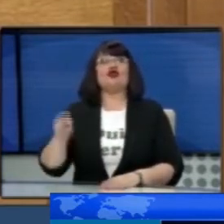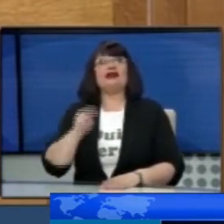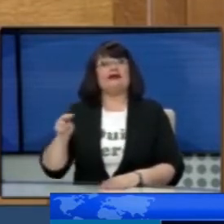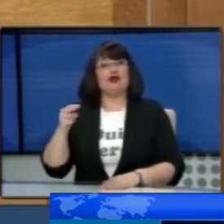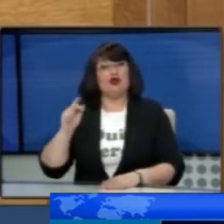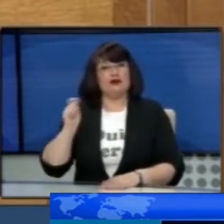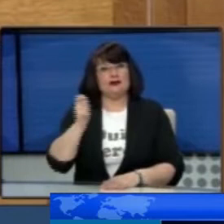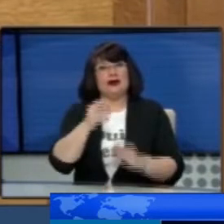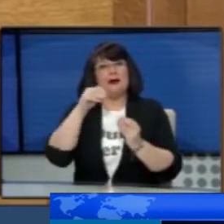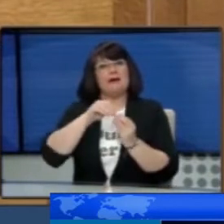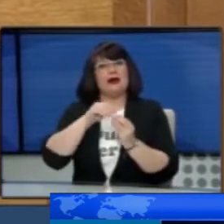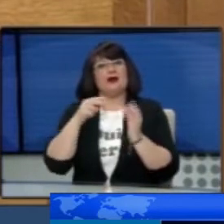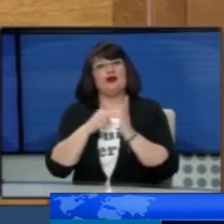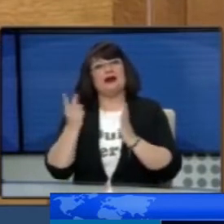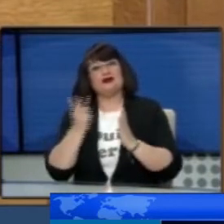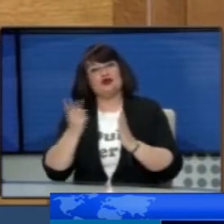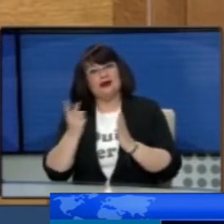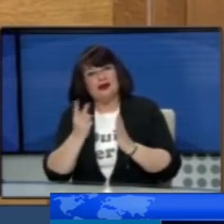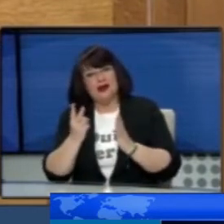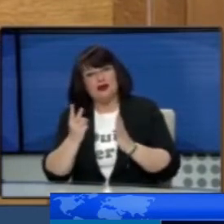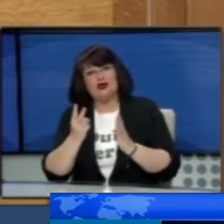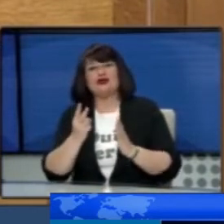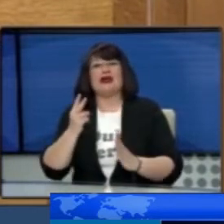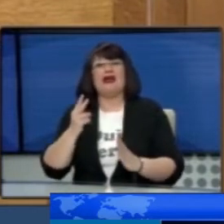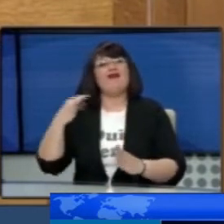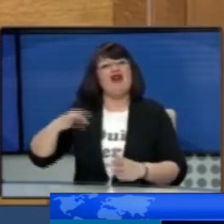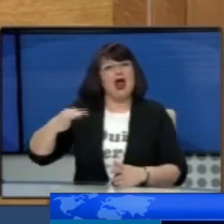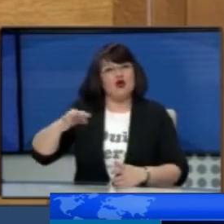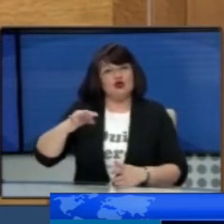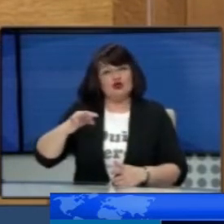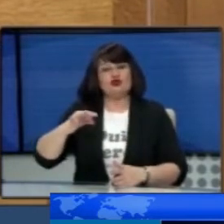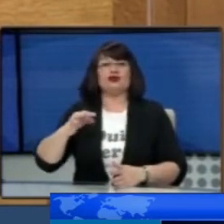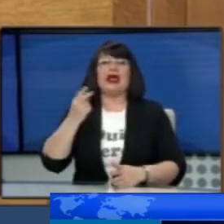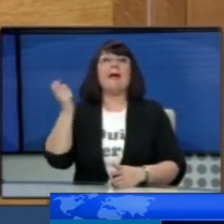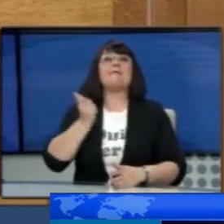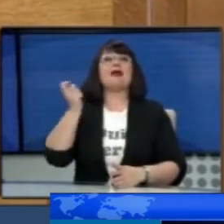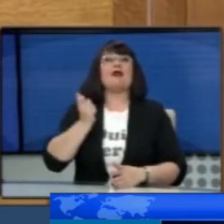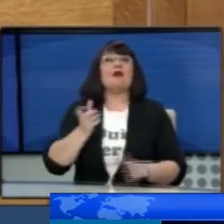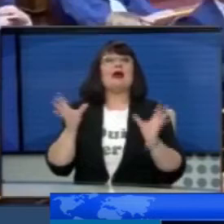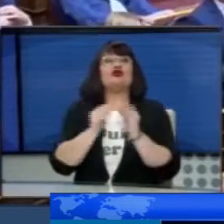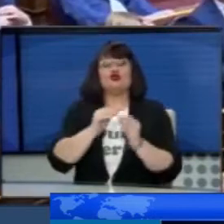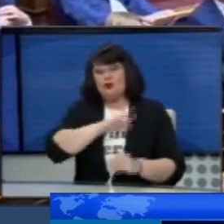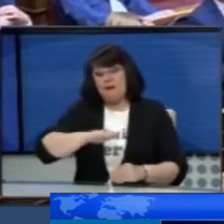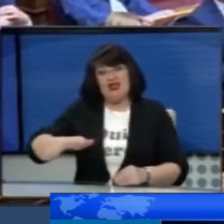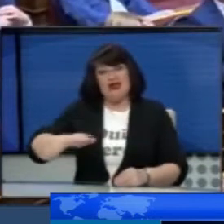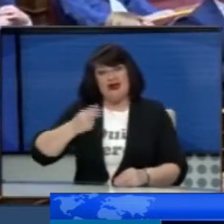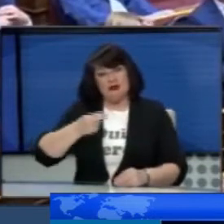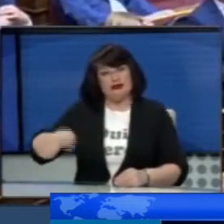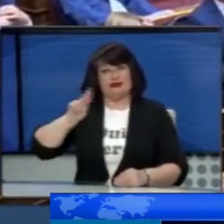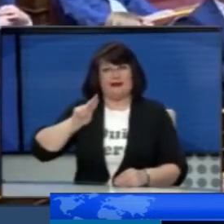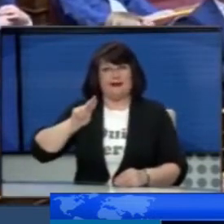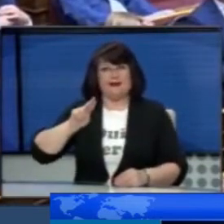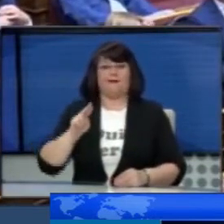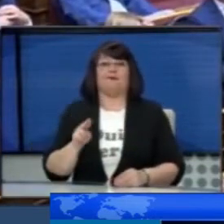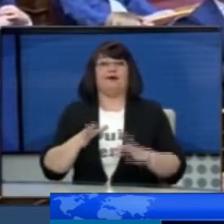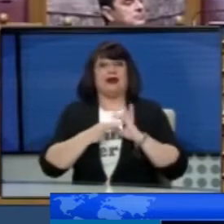που δώσαμε τον Απρίλιο του 2022 και φυσικά το αυξημένο επίδομα τέκνο. Βεβαίως, δεν θα